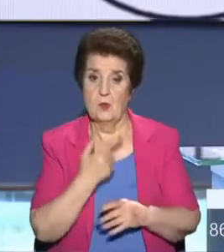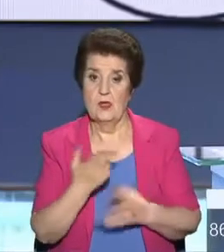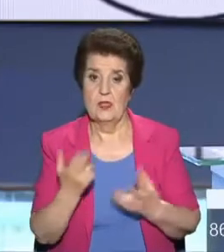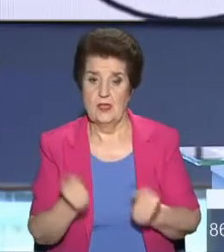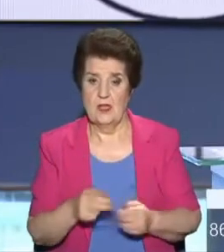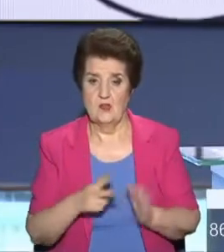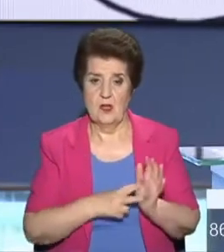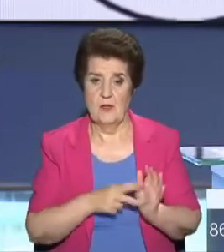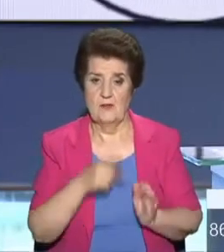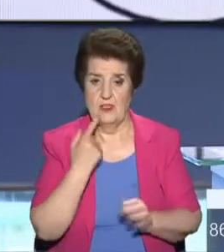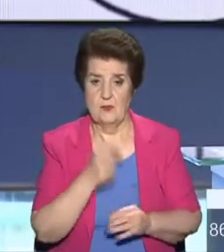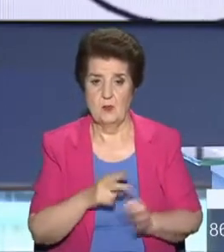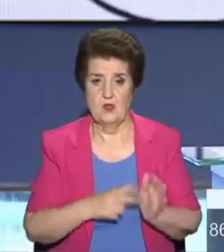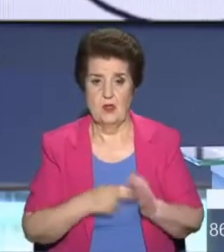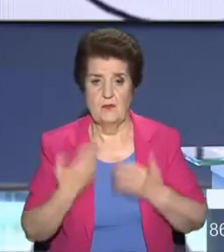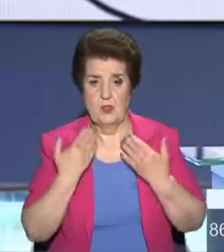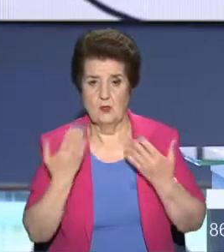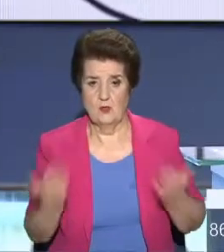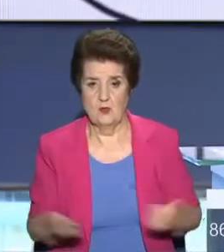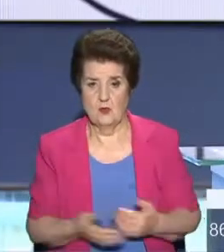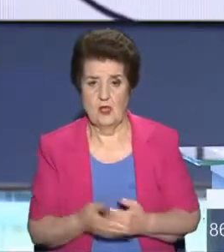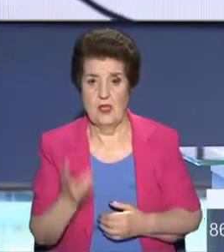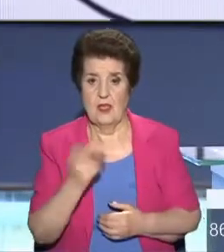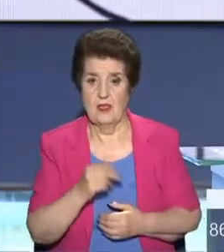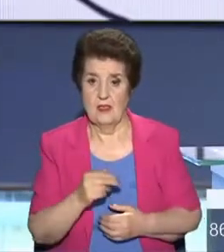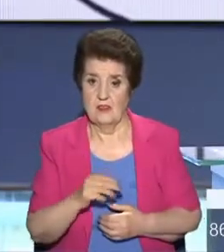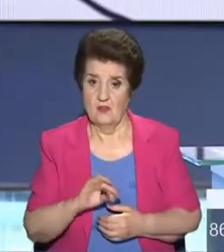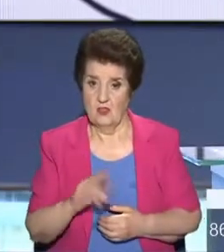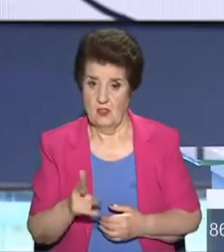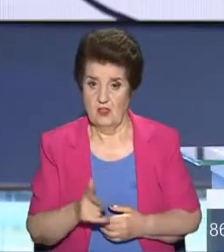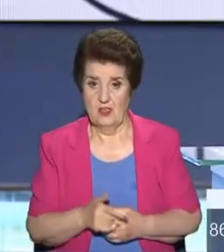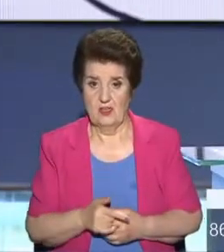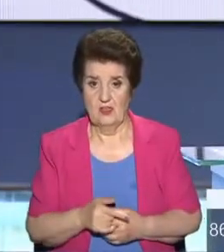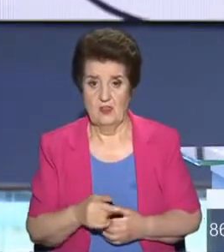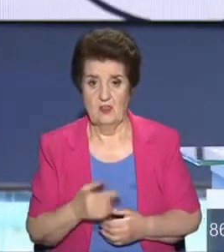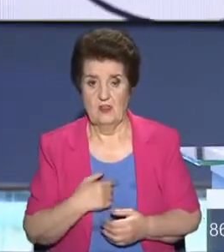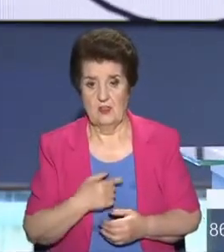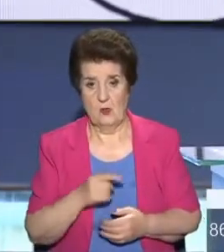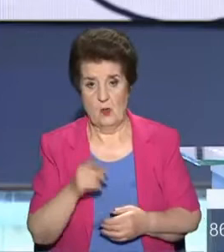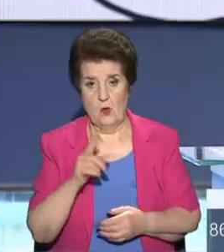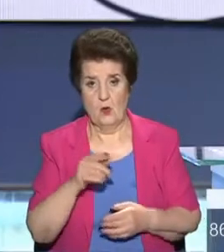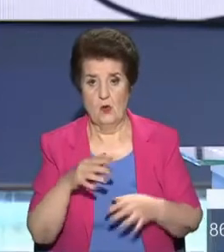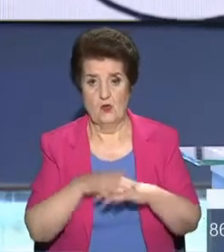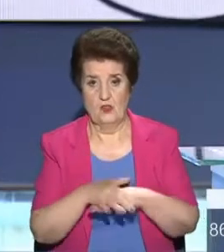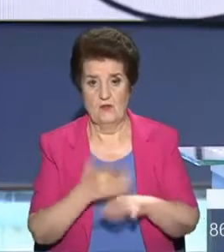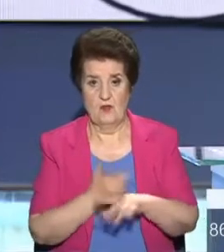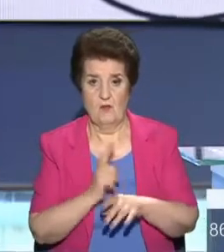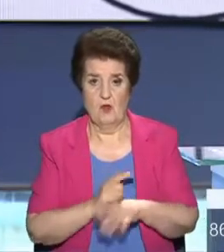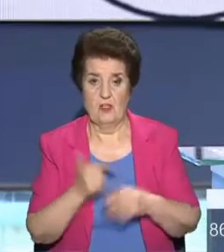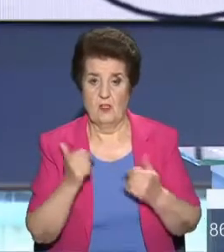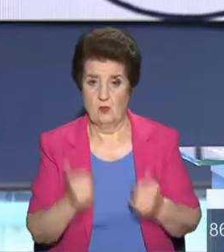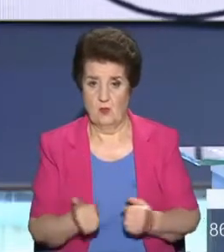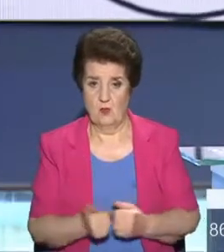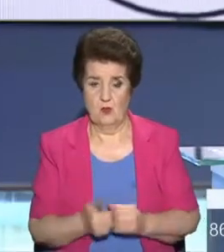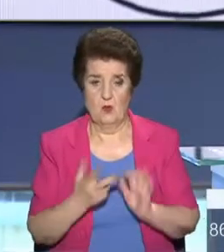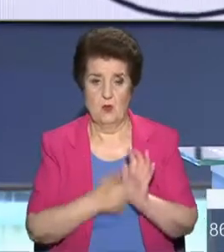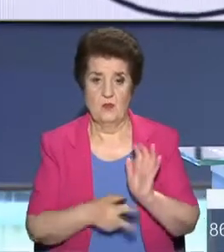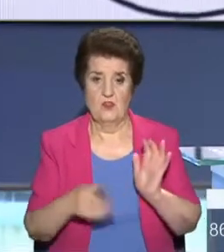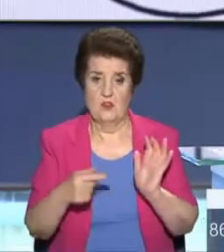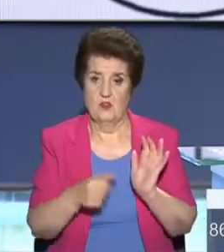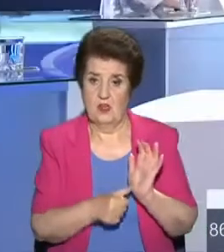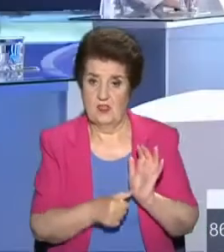șapte nu și șapte nu știu deci de muncă O dăm punctul meu de vedere este o cifră foarte bună pentru că 89 la